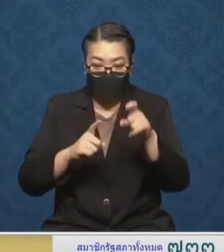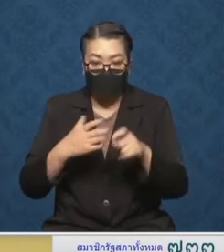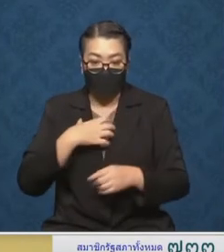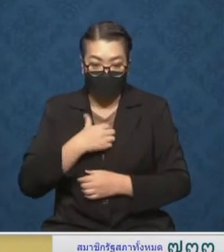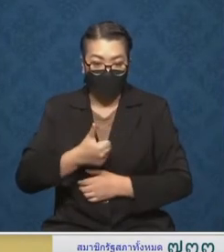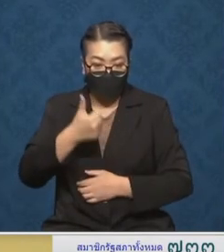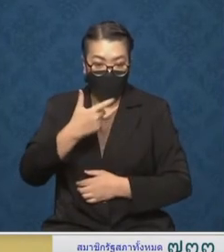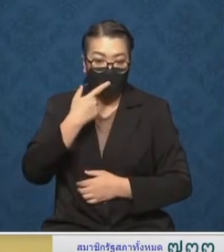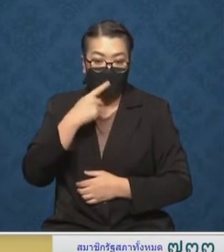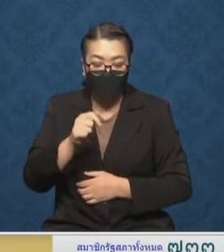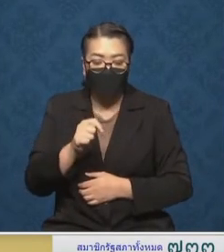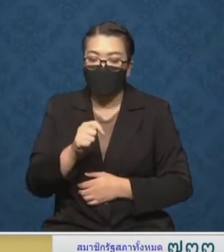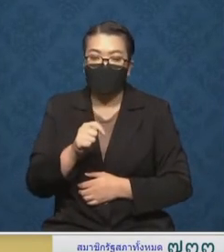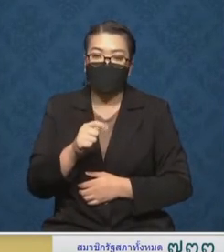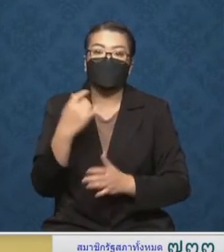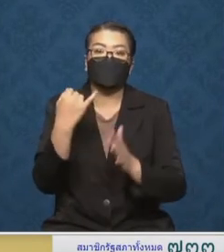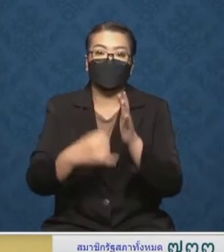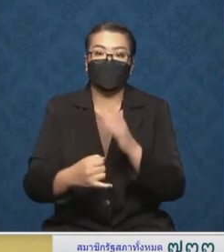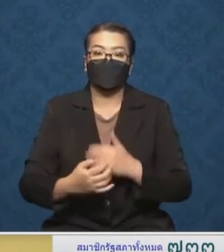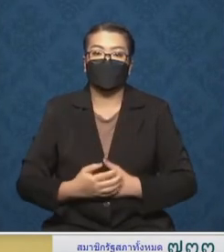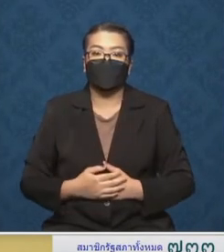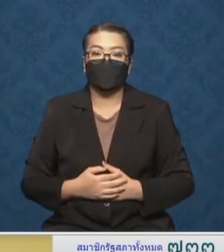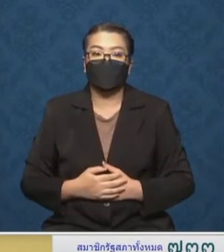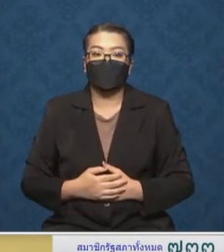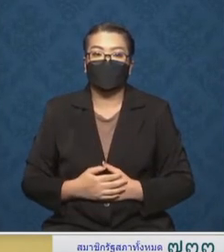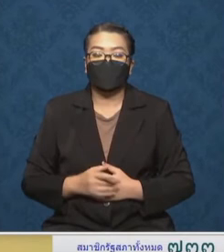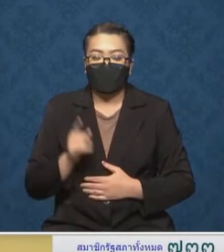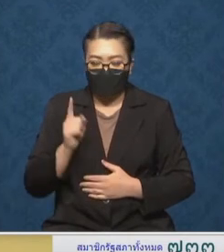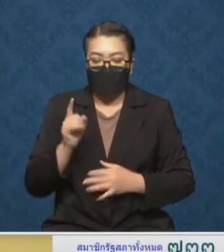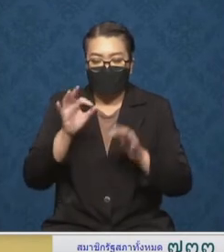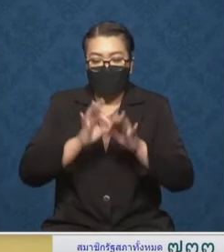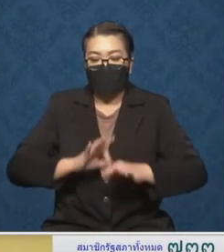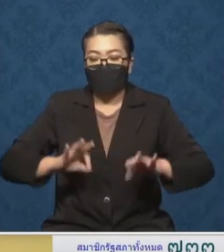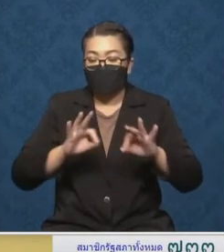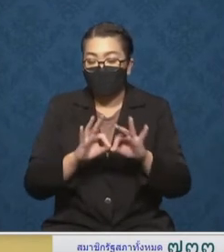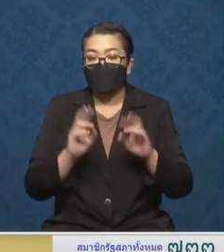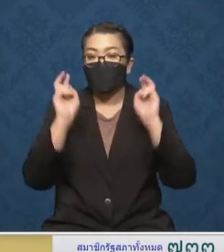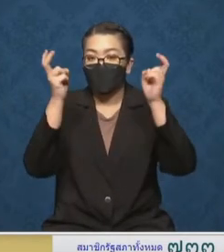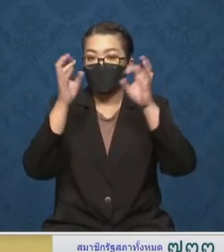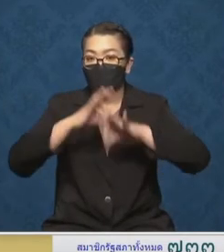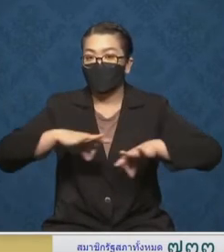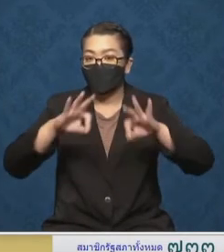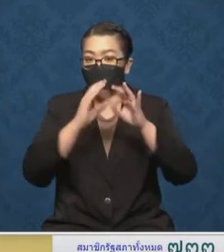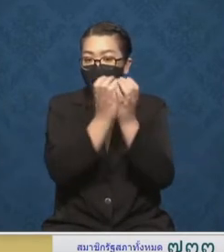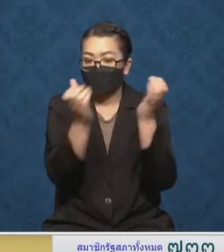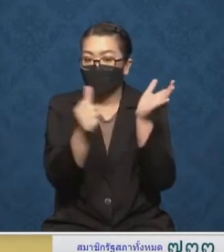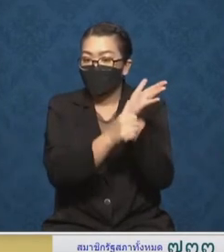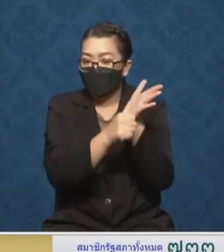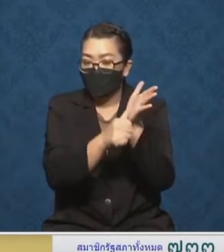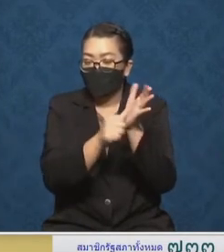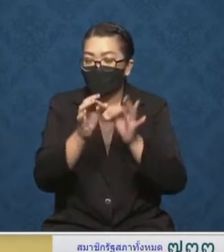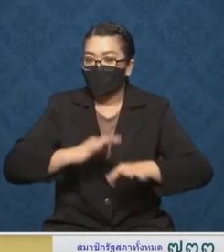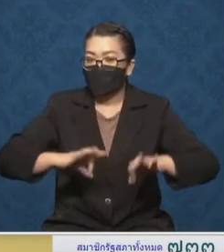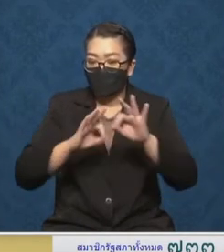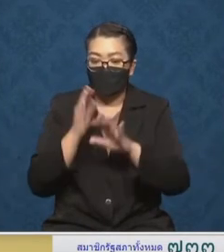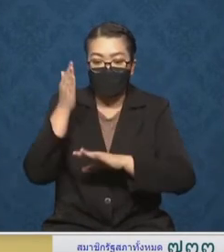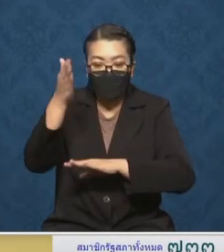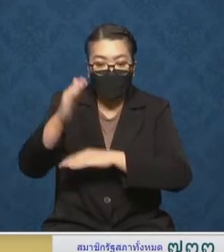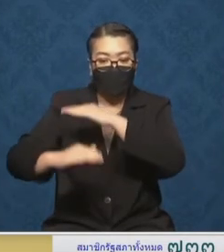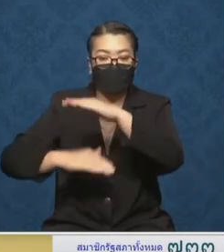ประเด็นที่เราควรนำมาเป็นโจทย์ในการพิจารณาถึงการแก้ไขรัฐธรรมนูญในวันนี้และในอนาคตไปข้างหน้า